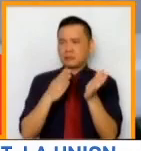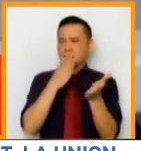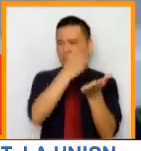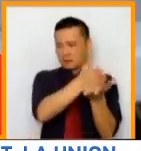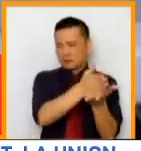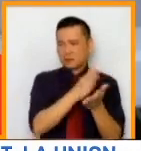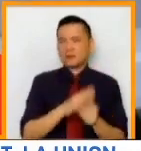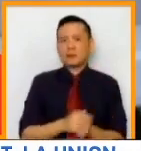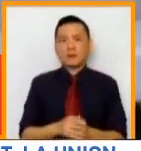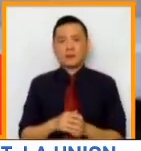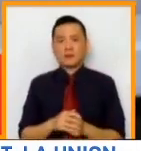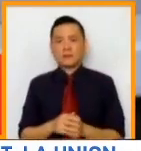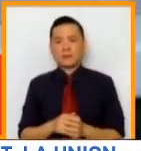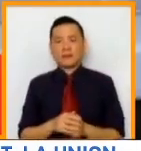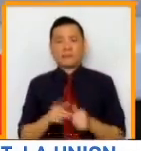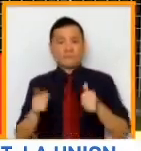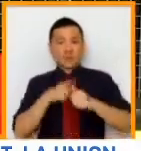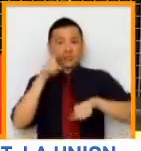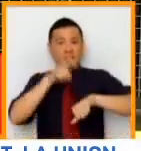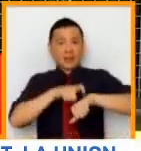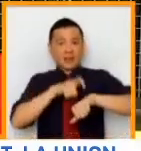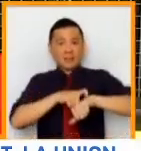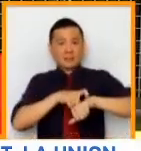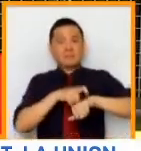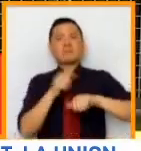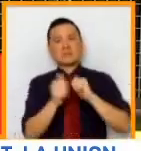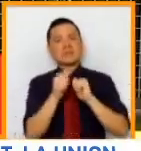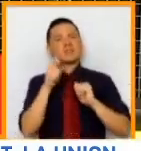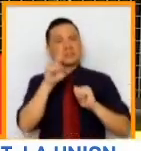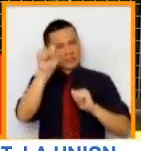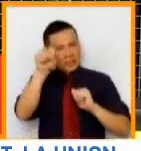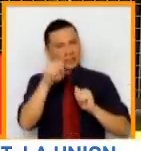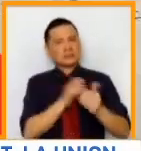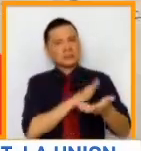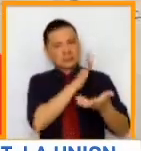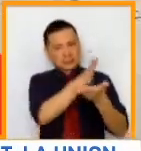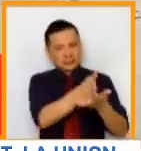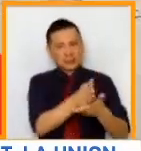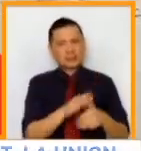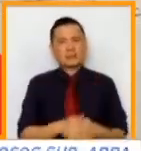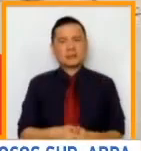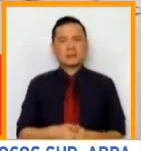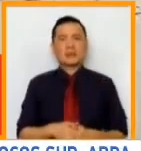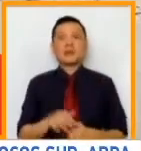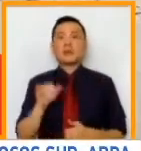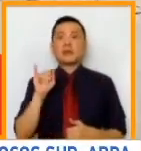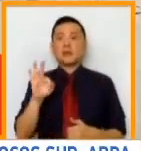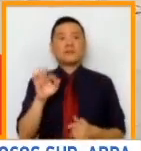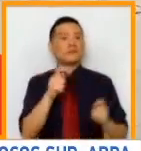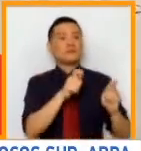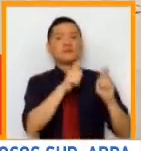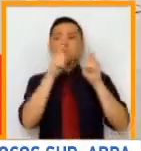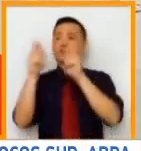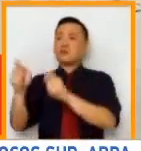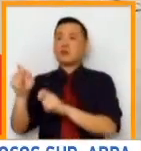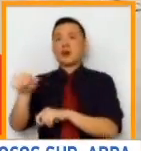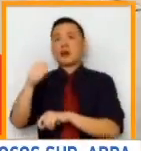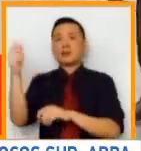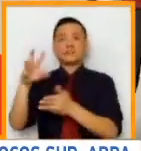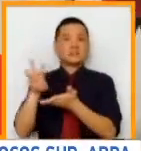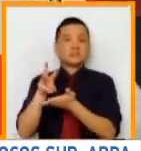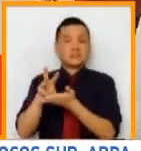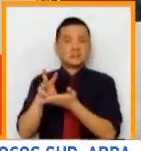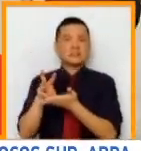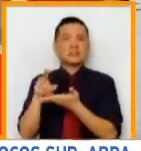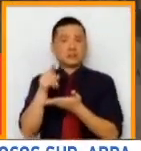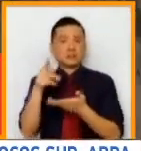wala kang biometrics, so kailangan ka pumunta talaga. Kung magpapatransfer ka naman from city to city, magkaibang lugar, wala